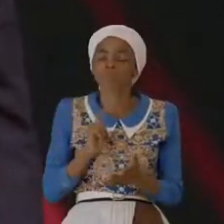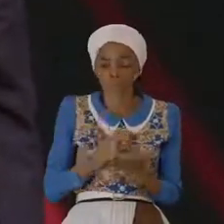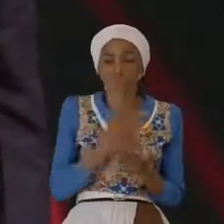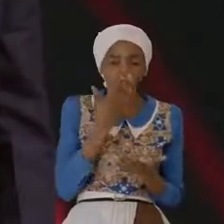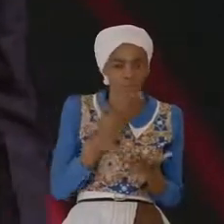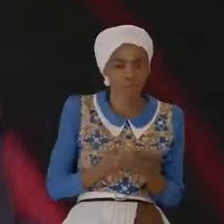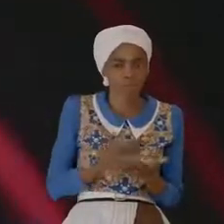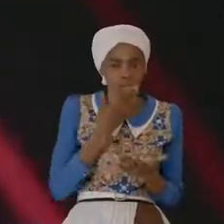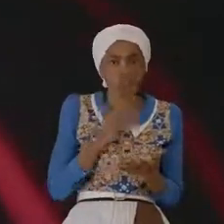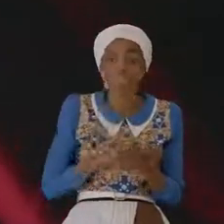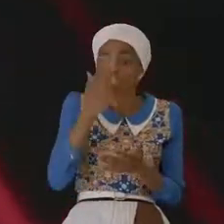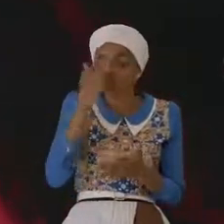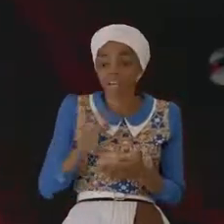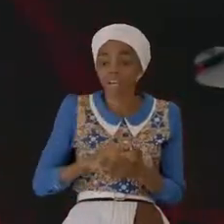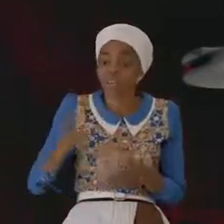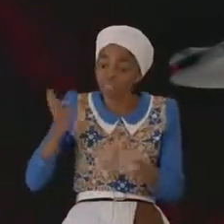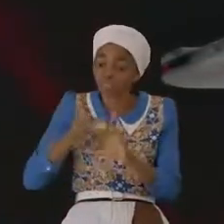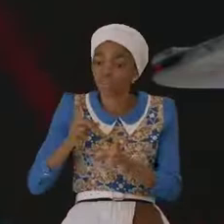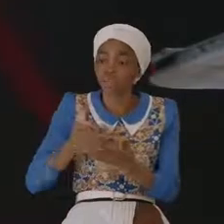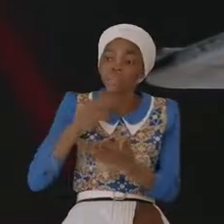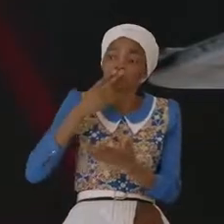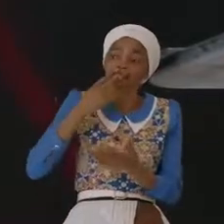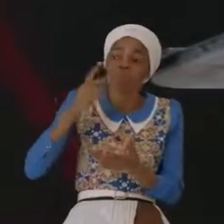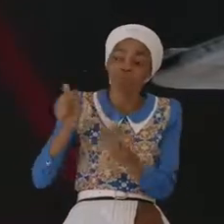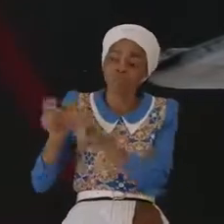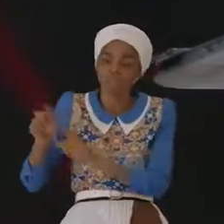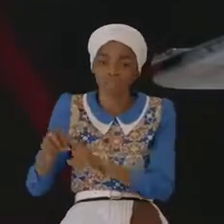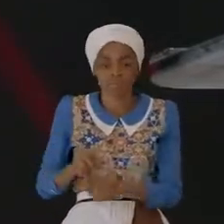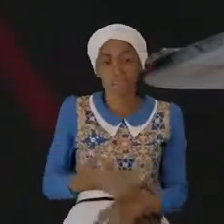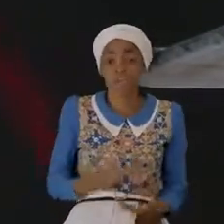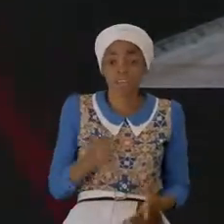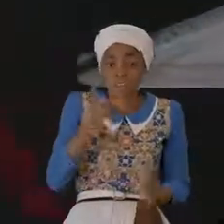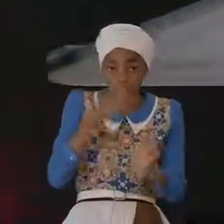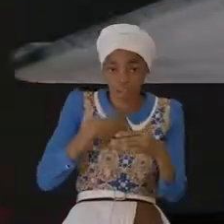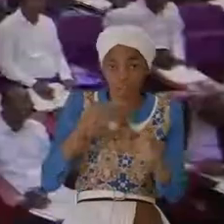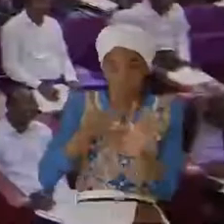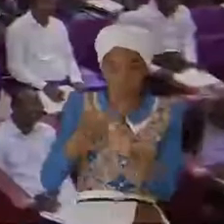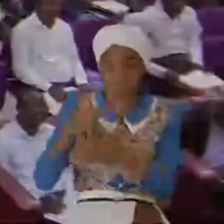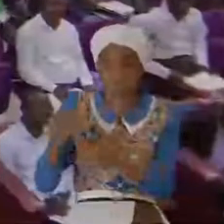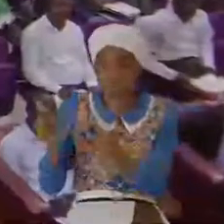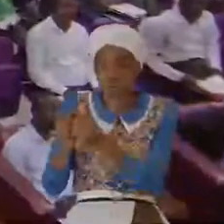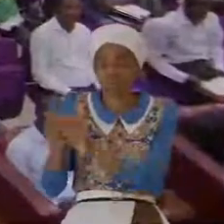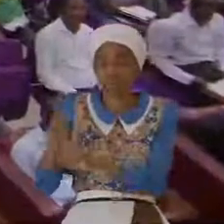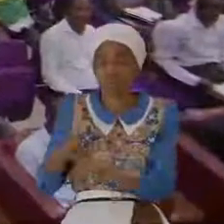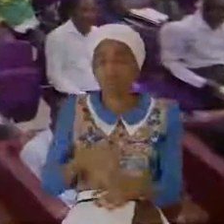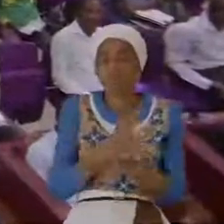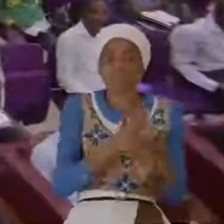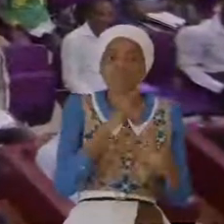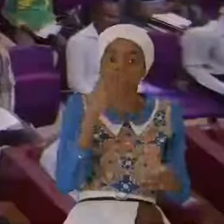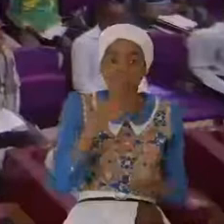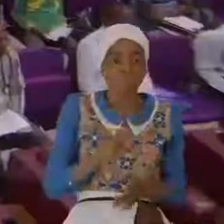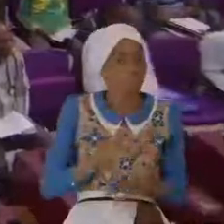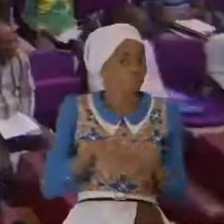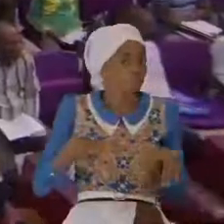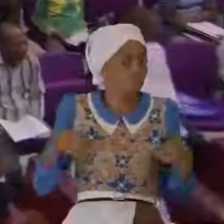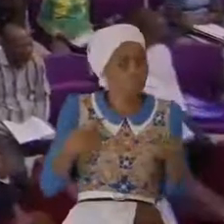ma bouche. Ouais, tu es comme eux, tu es avec eux. Moi je n'aime pas les bistrots, hein, je n'aime